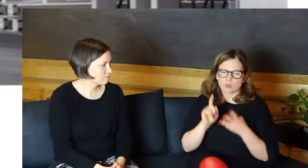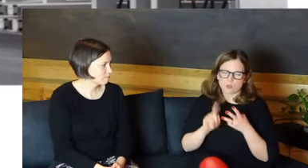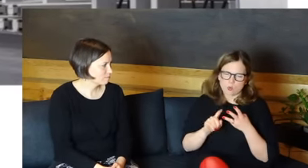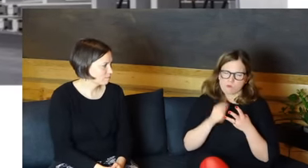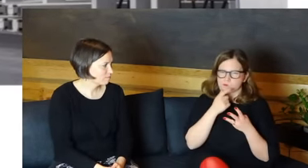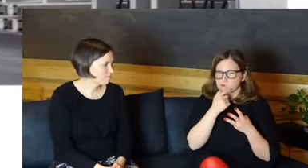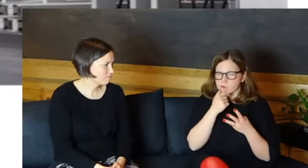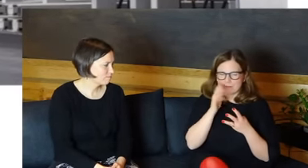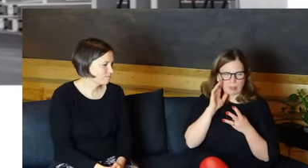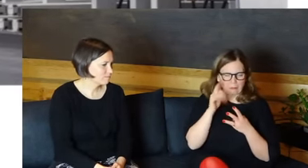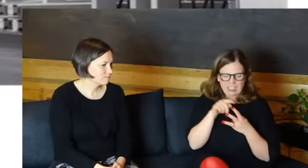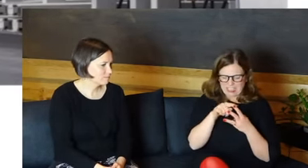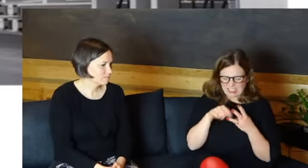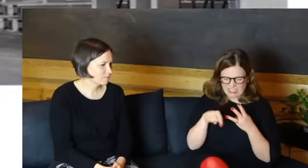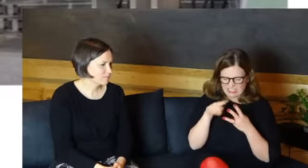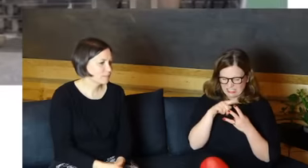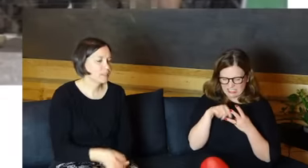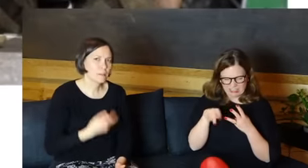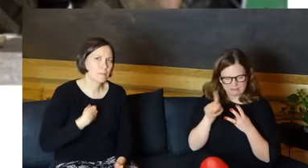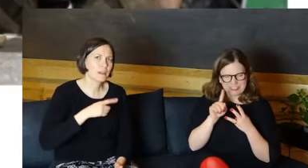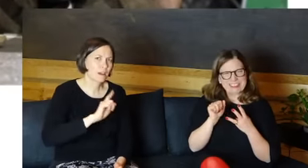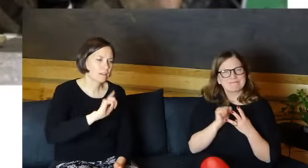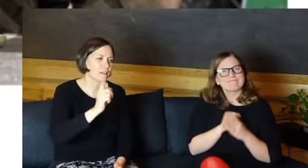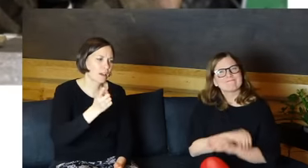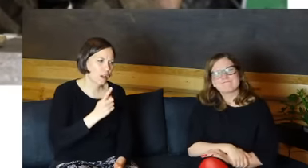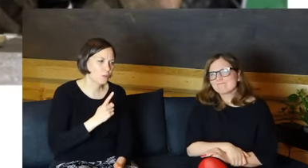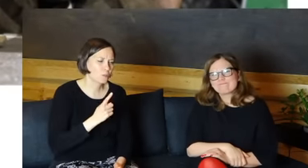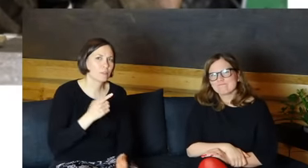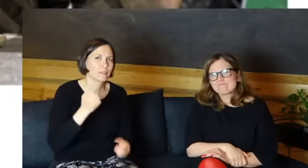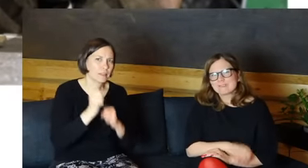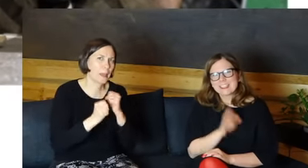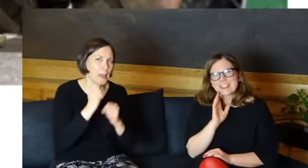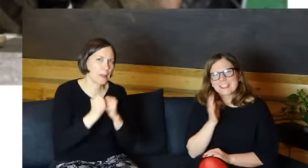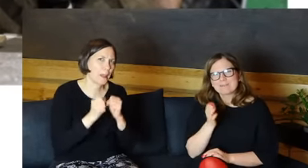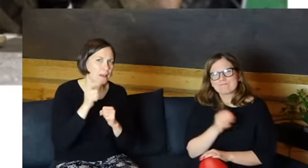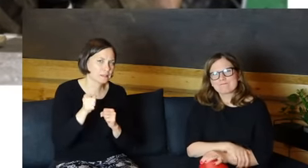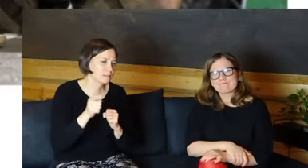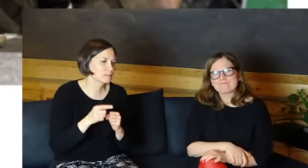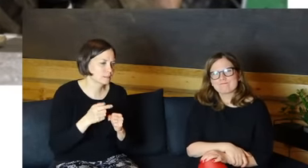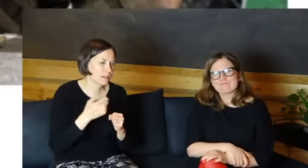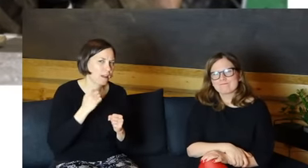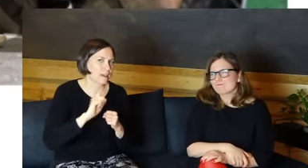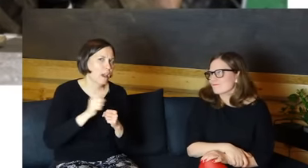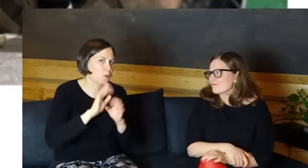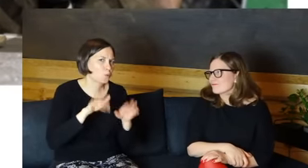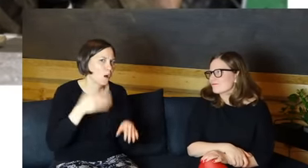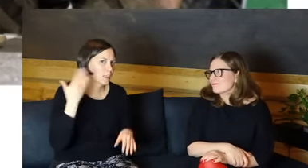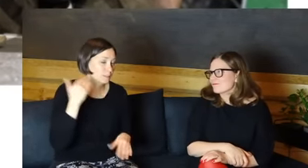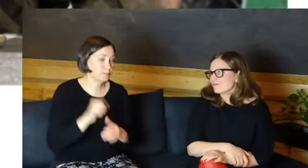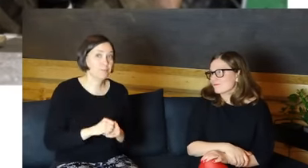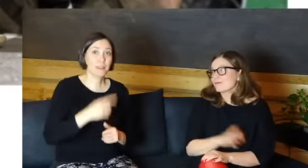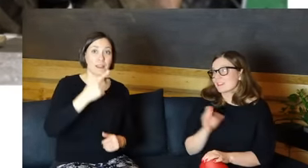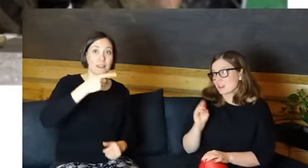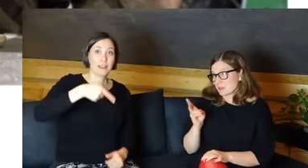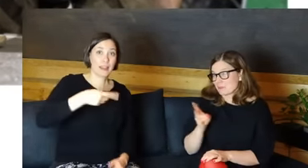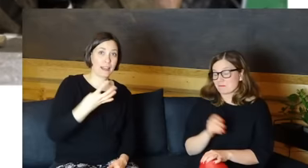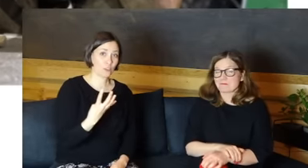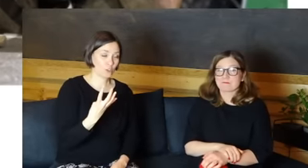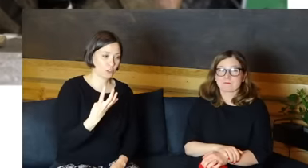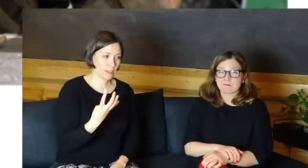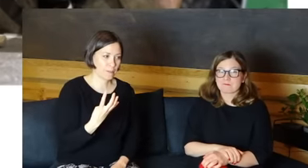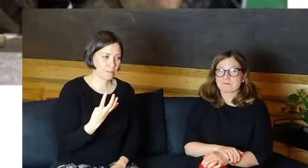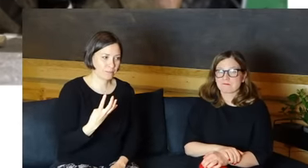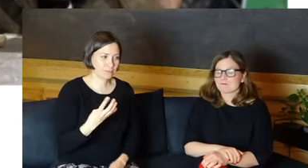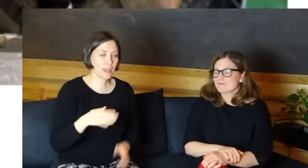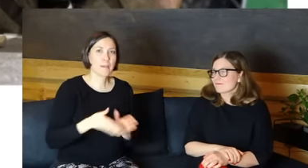tiedä. Mäkin olen päässyt käymään siellä Lammilla siellä tehtäällä avajaisissa niin silloin joskus aikana. 14. Mikä on